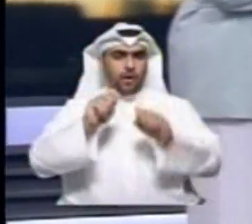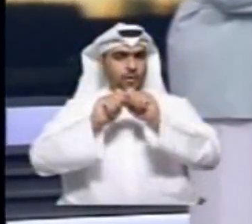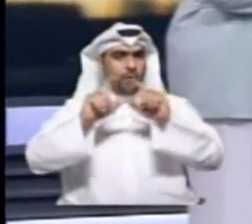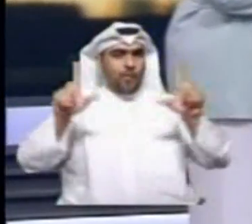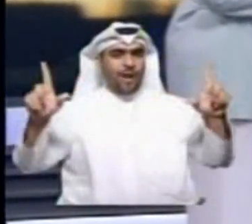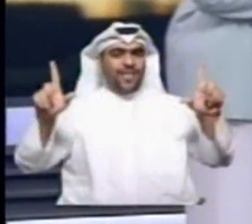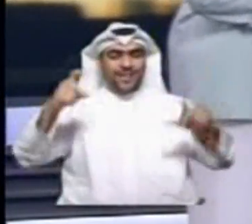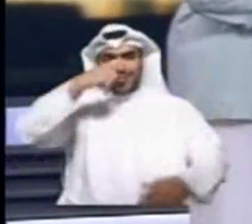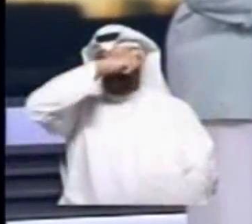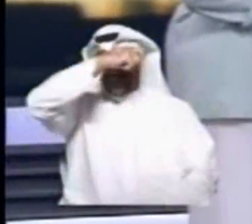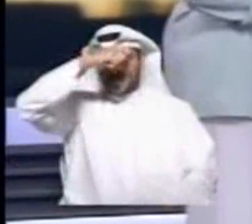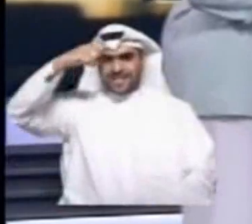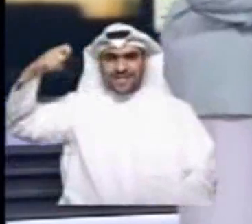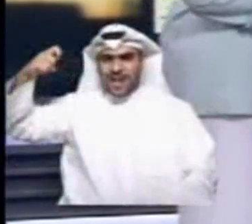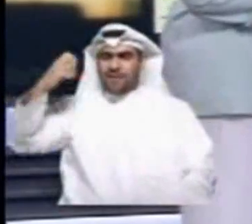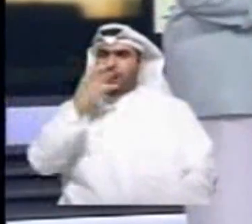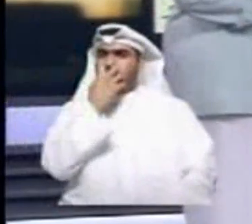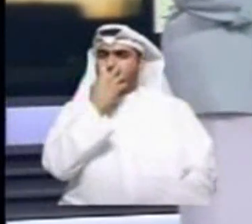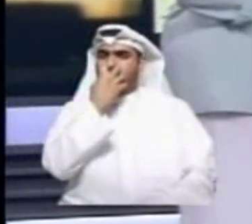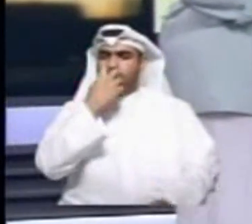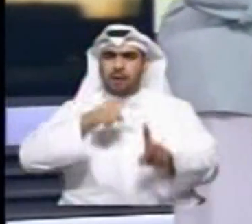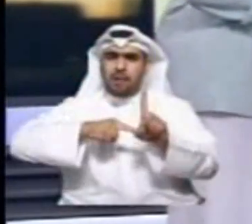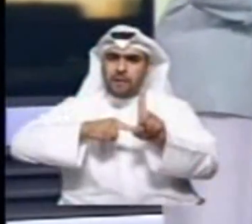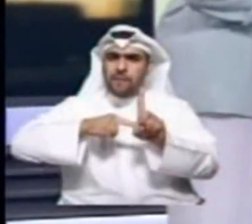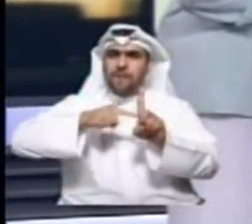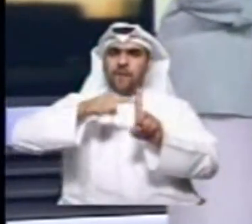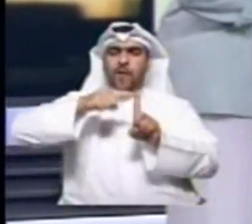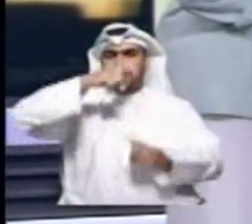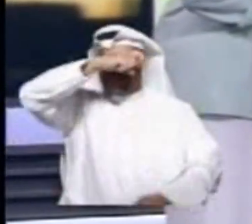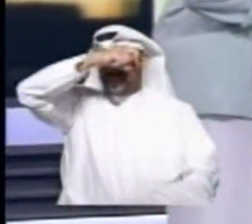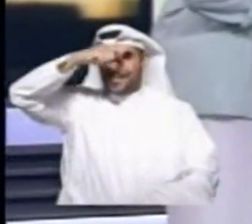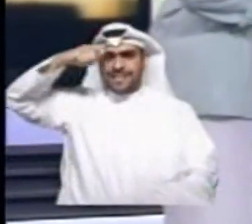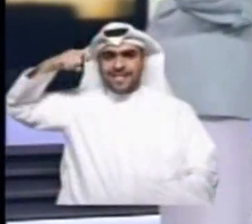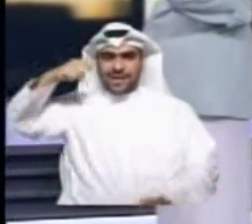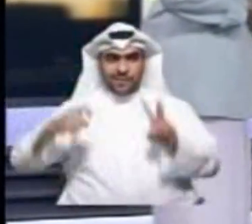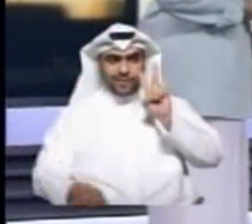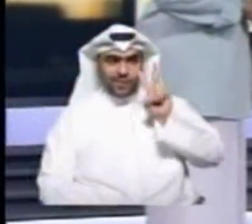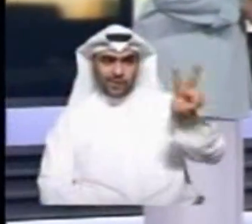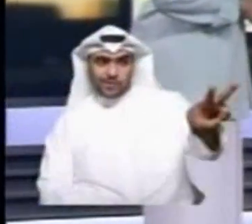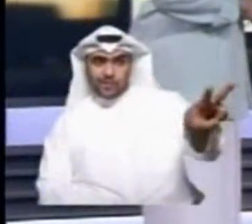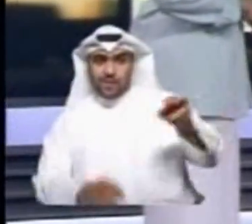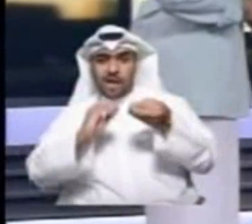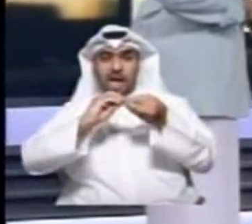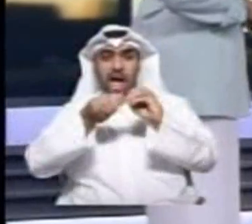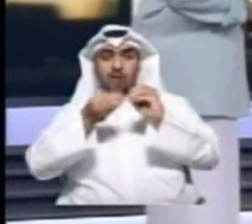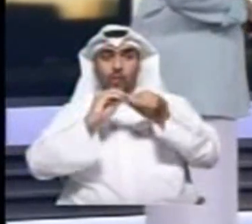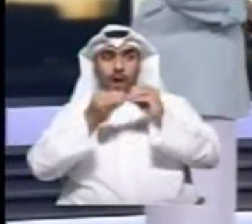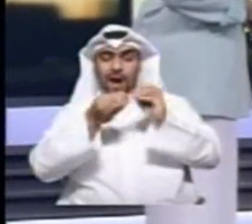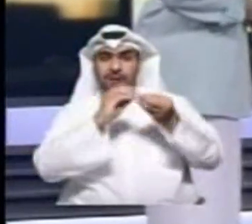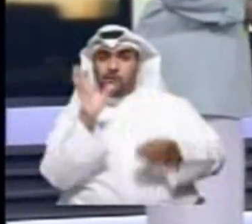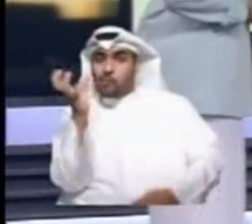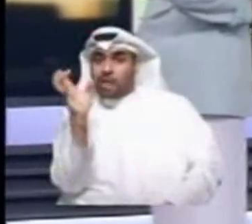شلون، حار ولا بارد. بداية راح يكون فوق المعدل حسب ما أعطتنا النماذج العددية. نعم. النموذج الأمريكي أنه راح يكون فوق